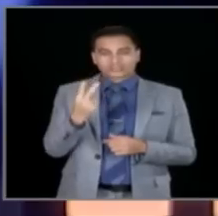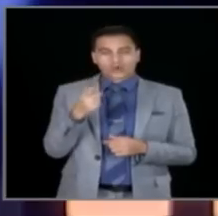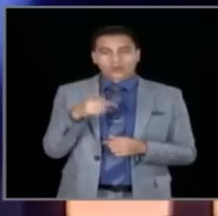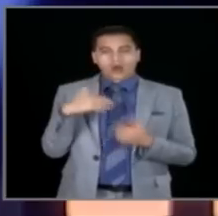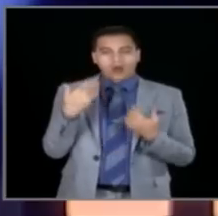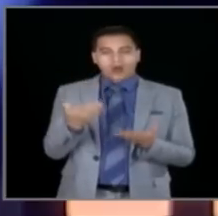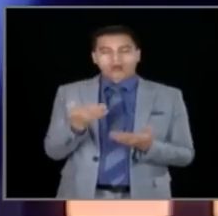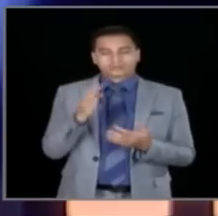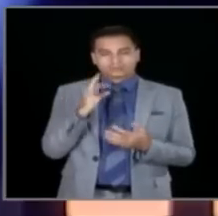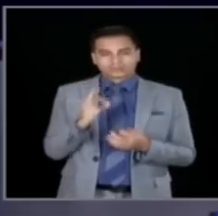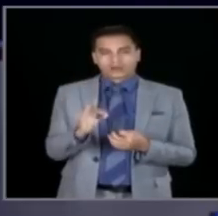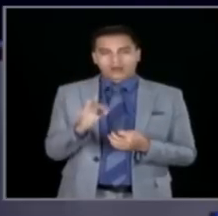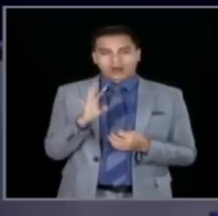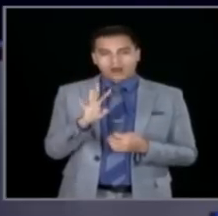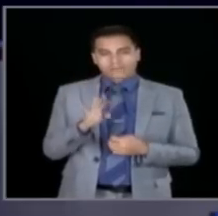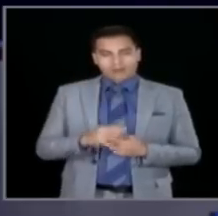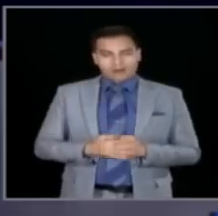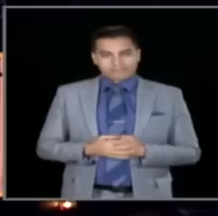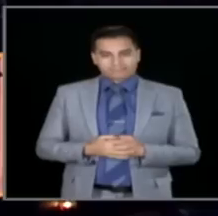2 وهي 4.